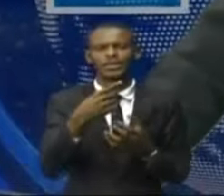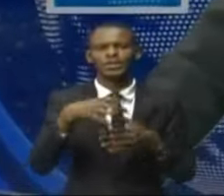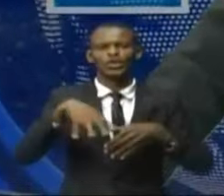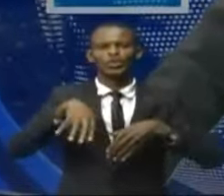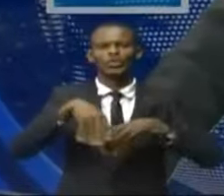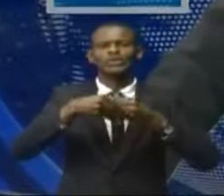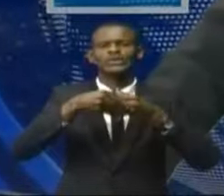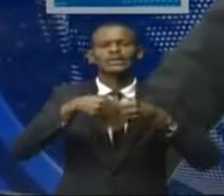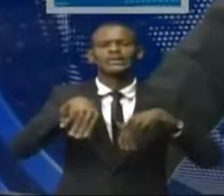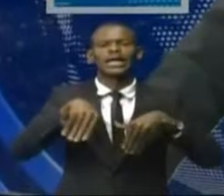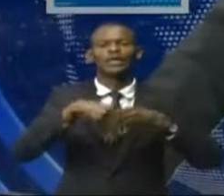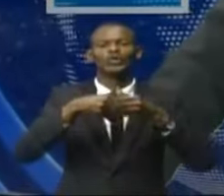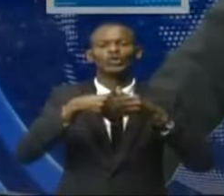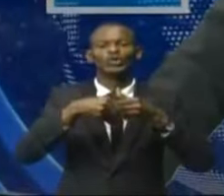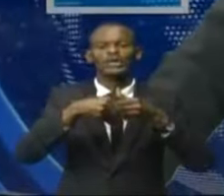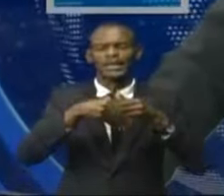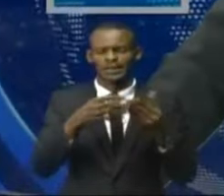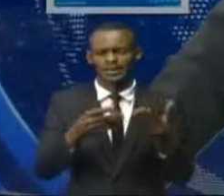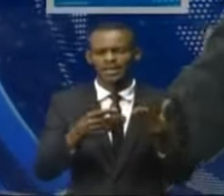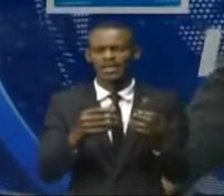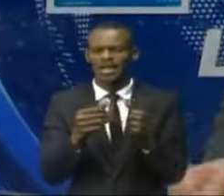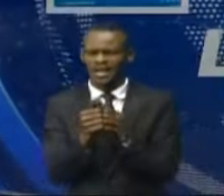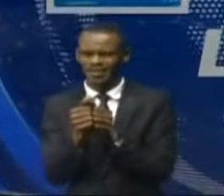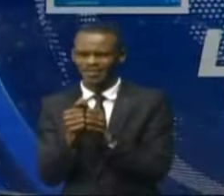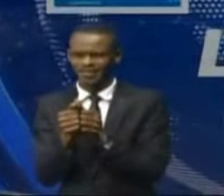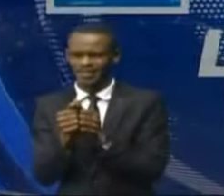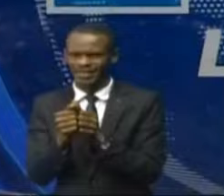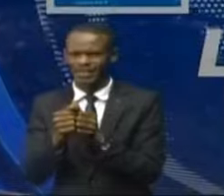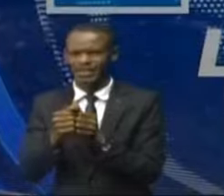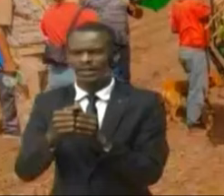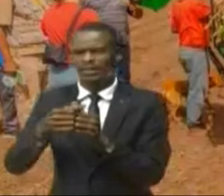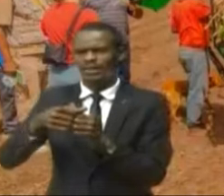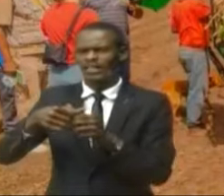international d'agriculture tropicale. Détail, Patrick Michel Mokoui.